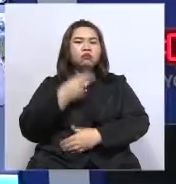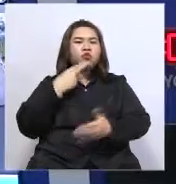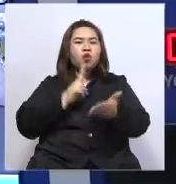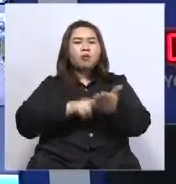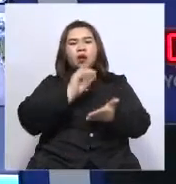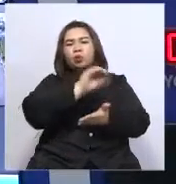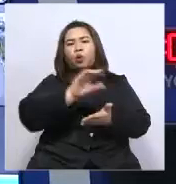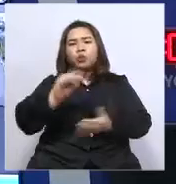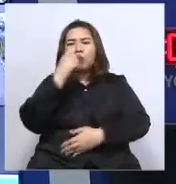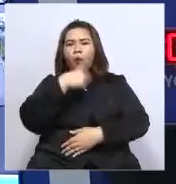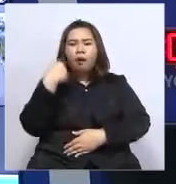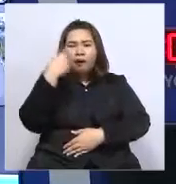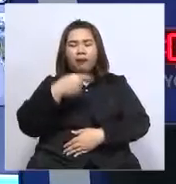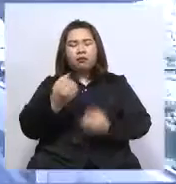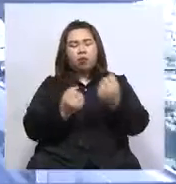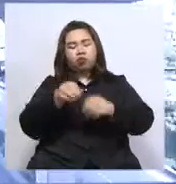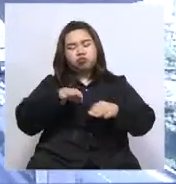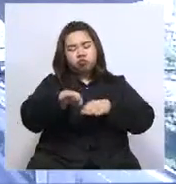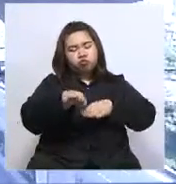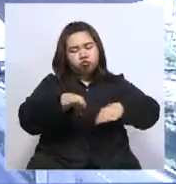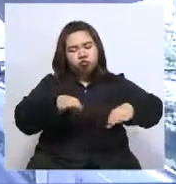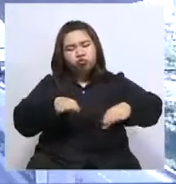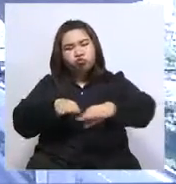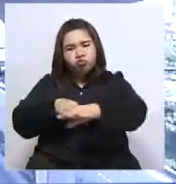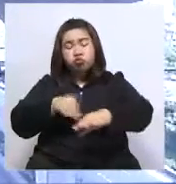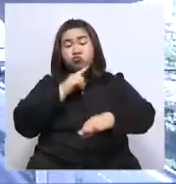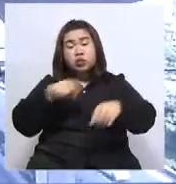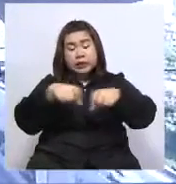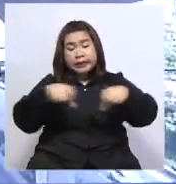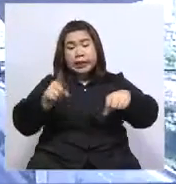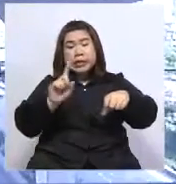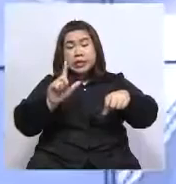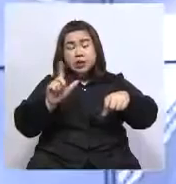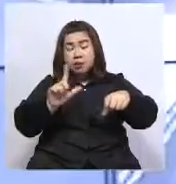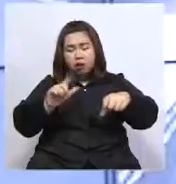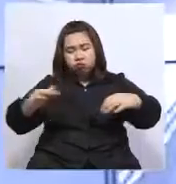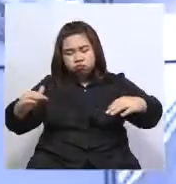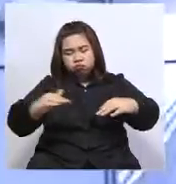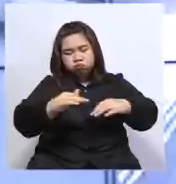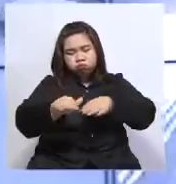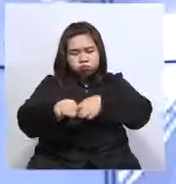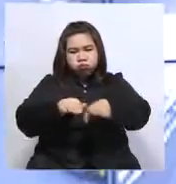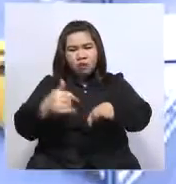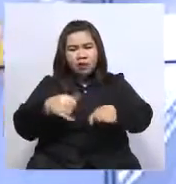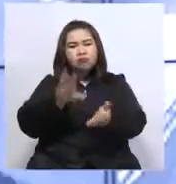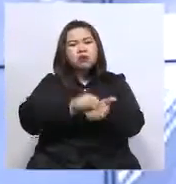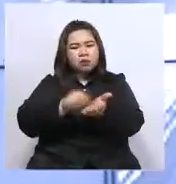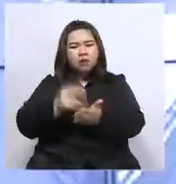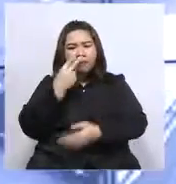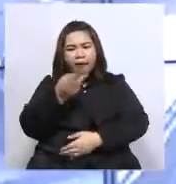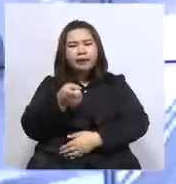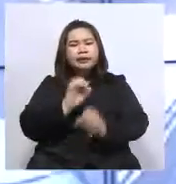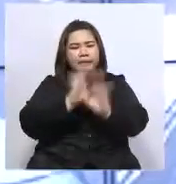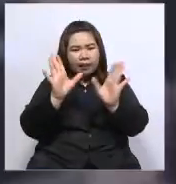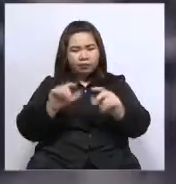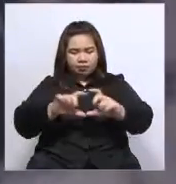หรับผู้ที่ฝ่าฝืนปาดเบียดแซงในเส้นทึบหากพบว่าฝ่าฝืนนะคะทางระบบก็จะบันทึกแบบนี้เลยการกระทำความผิด